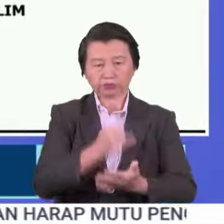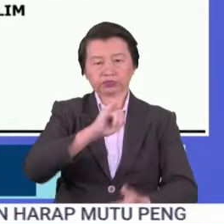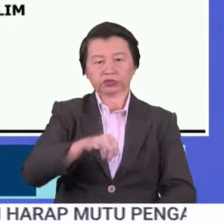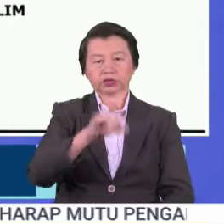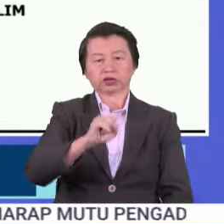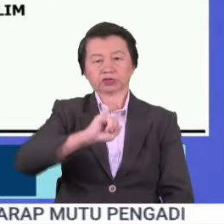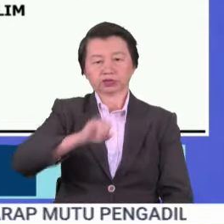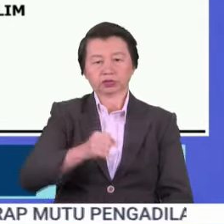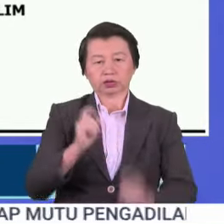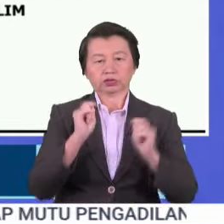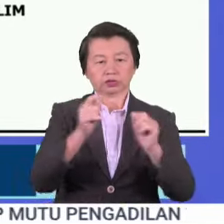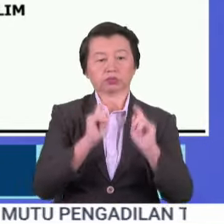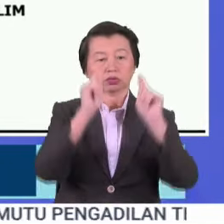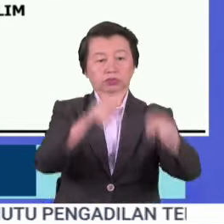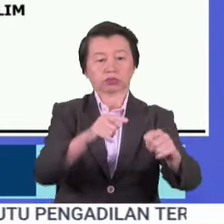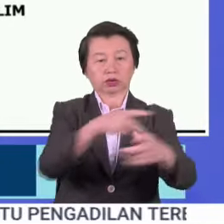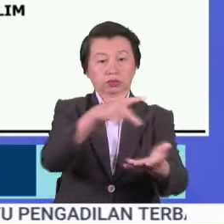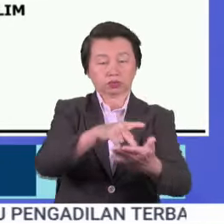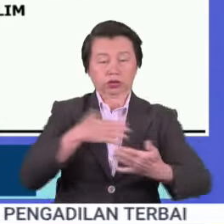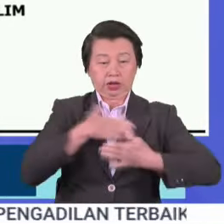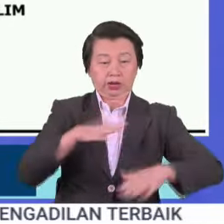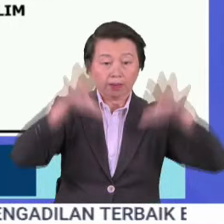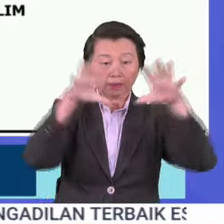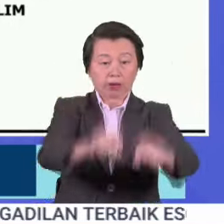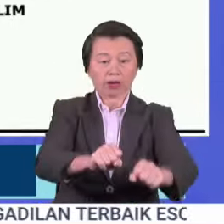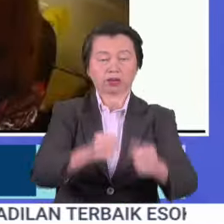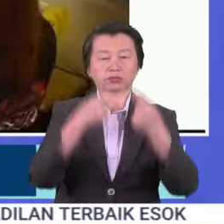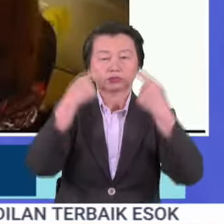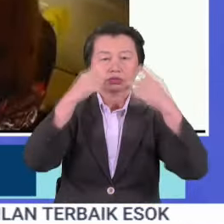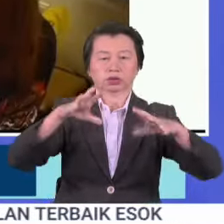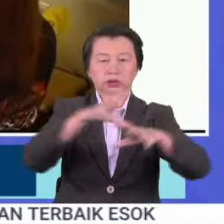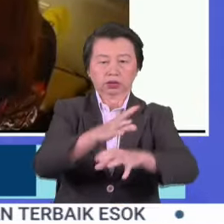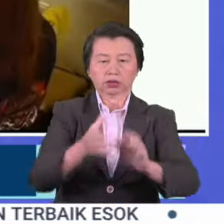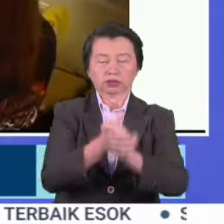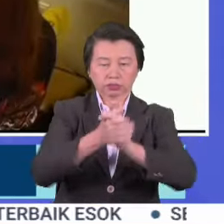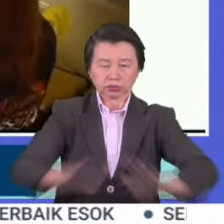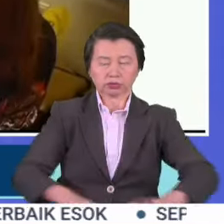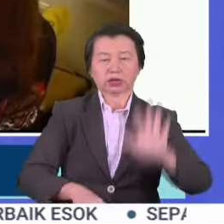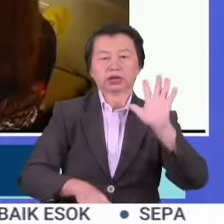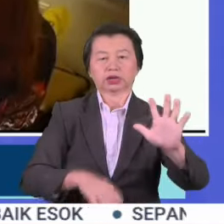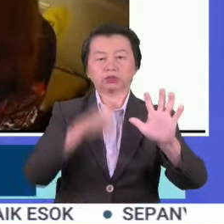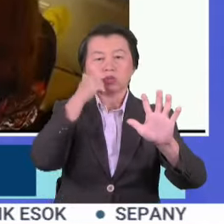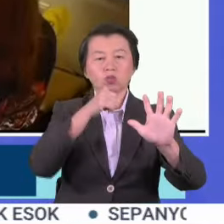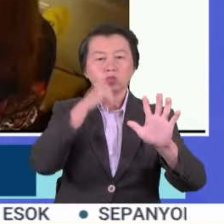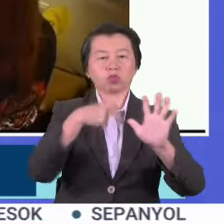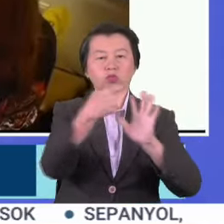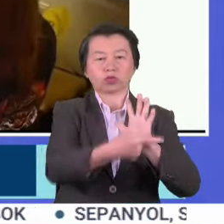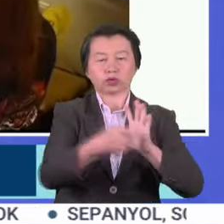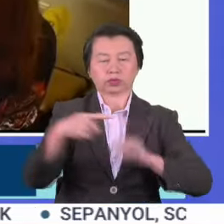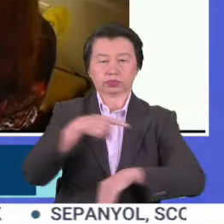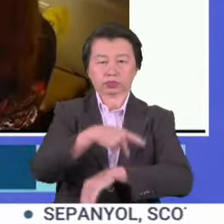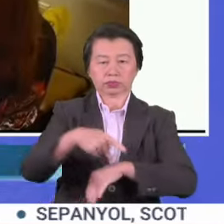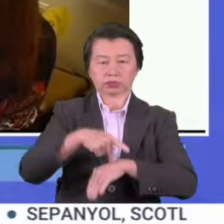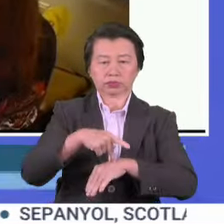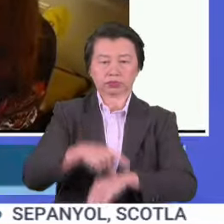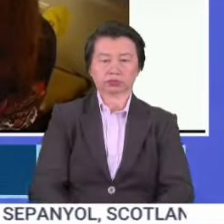JSJ segera menyerbu pusat hiburan itu dan berjaya menyelamatkan 5 lagi wanita Filipina.